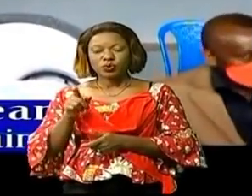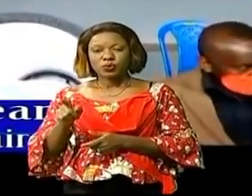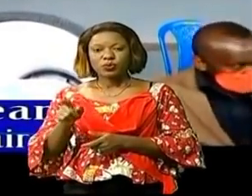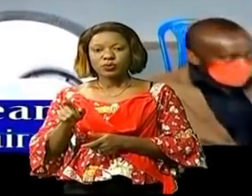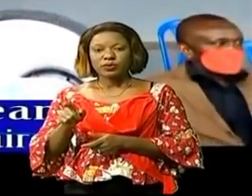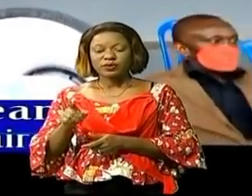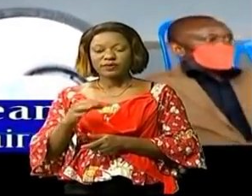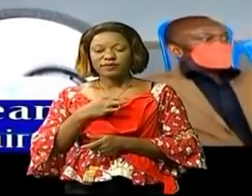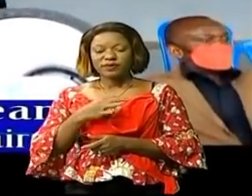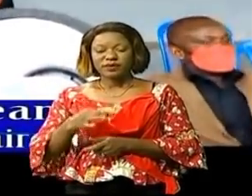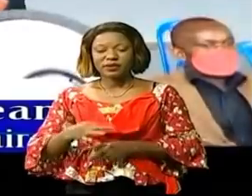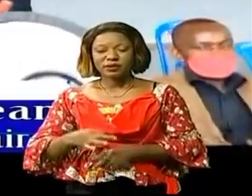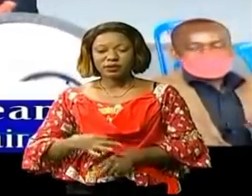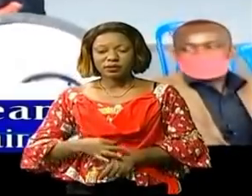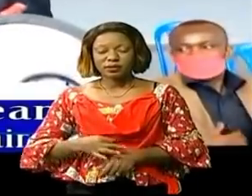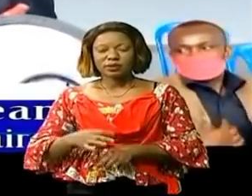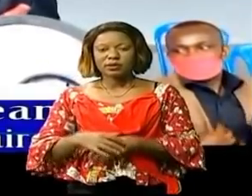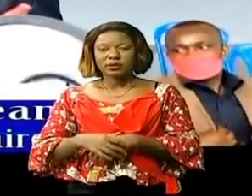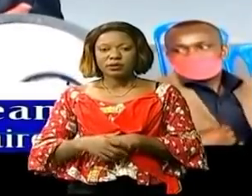Félix Tshilombo,